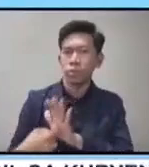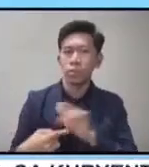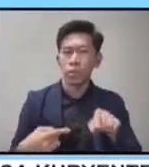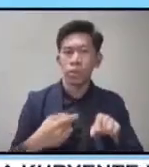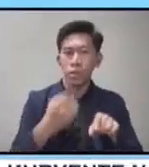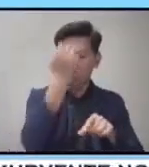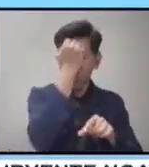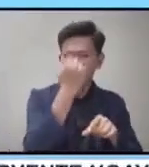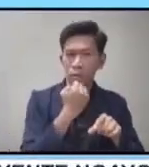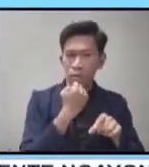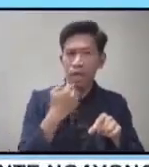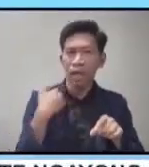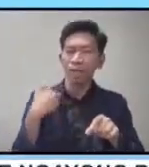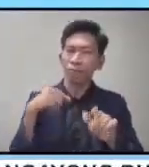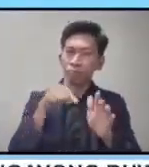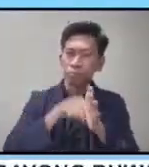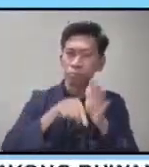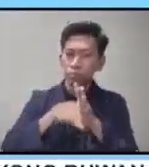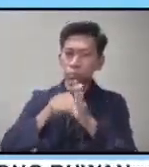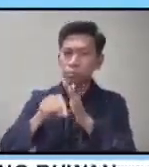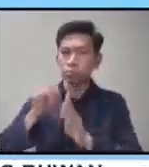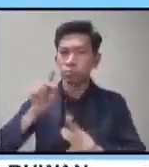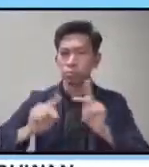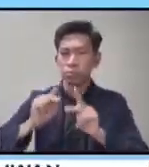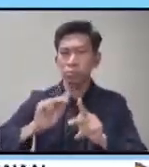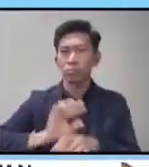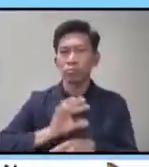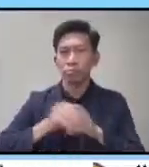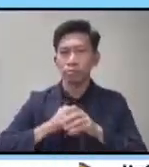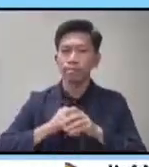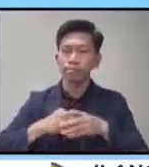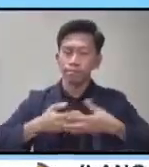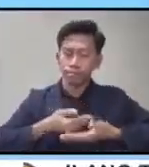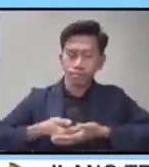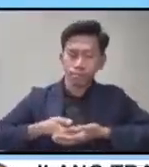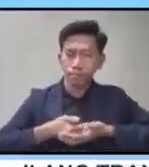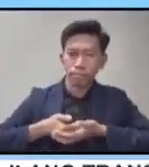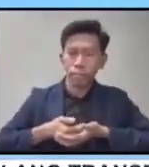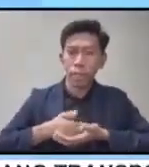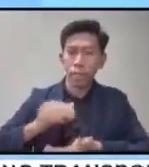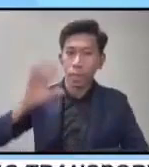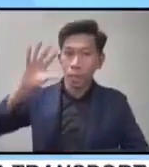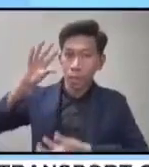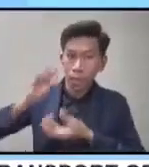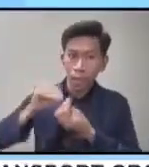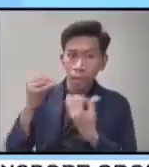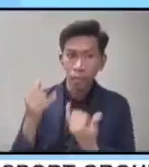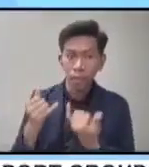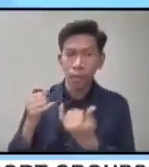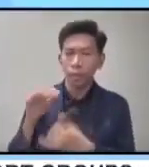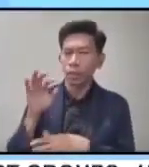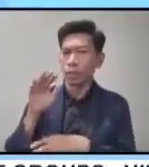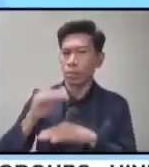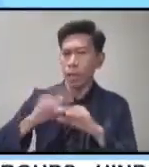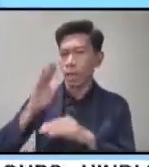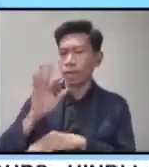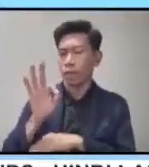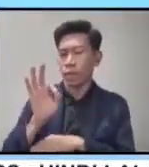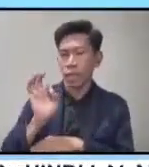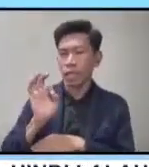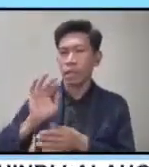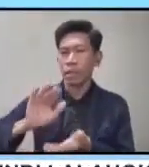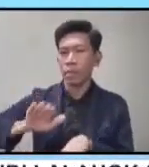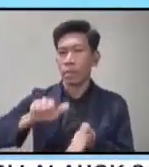sibilyan kabilang ang ilang sanggol. Sa huling tala, pumalo na sa mahigit 900 ang nasawi sa panig